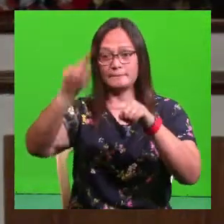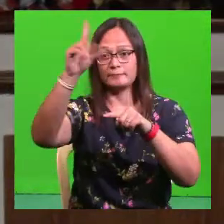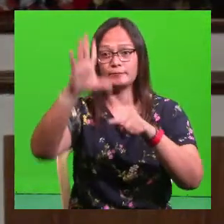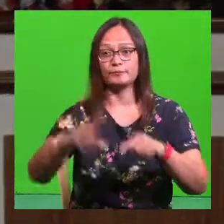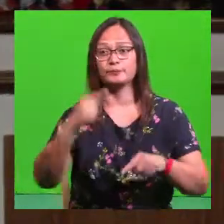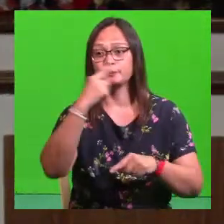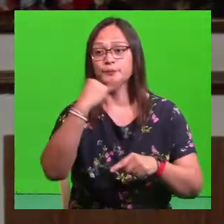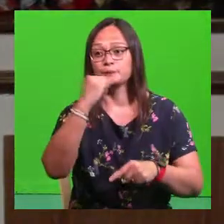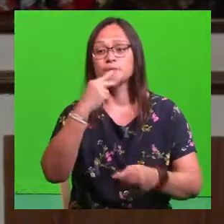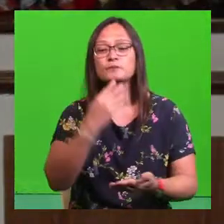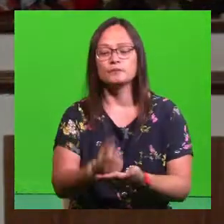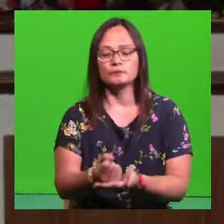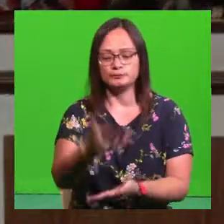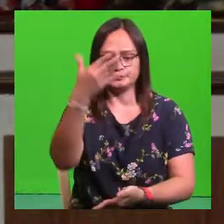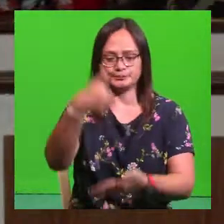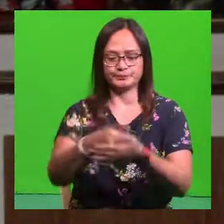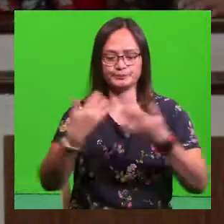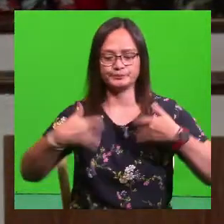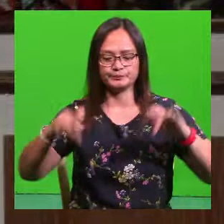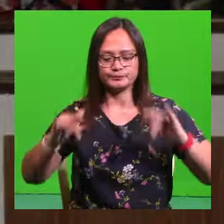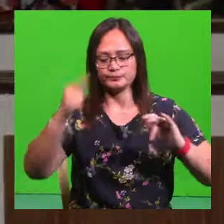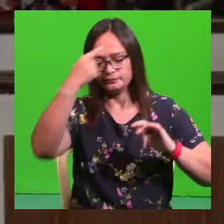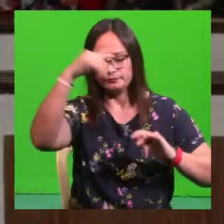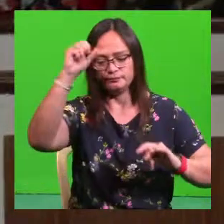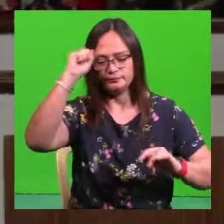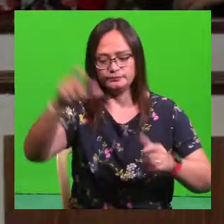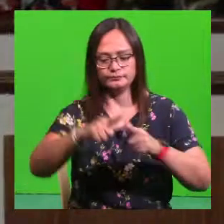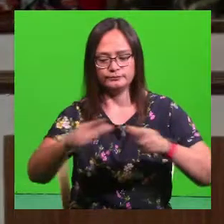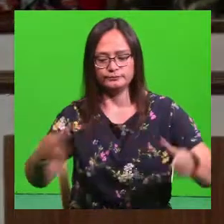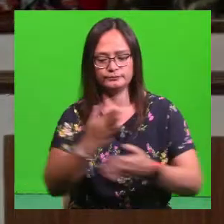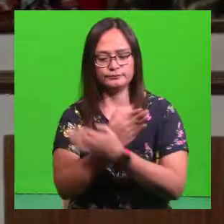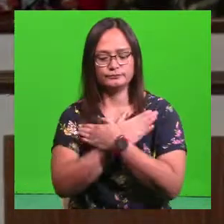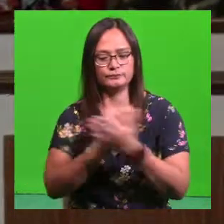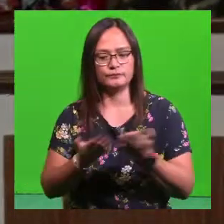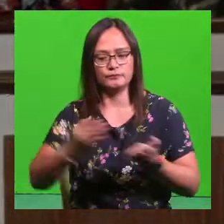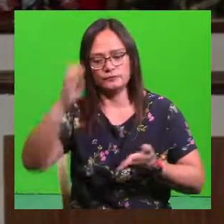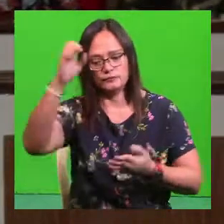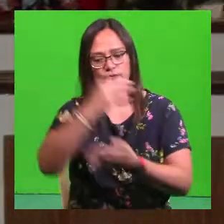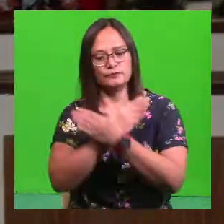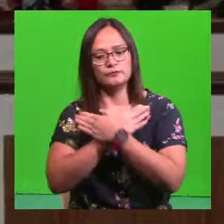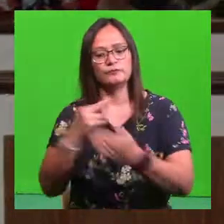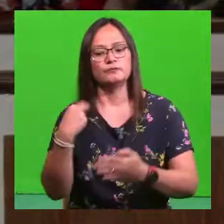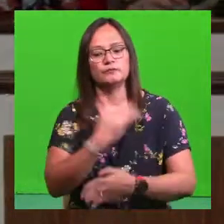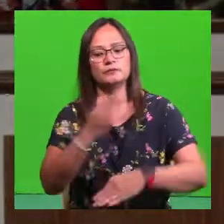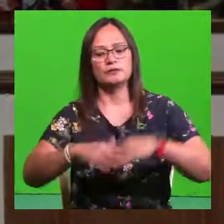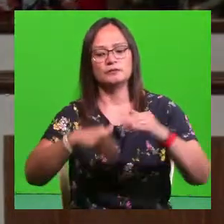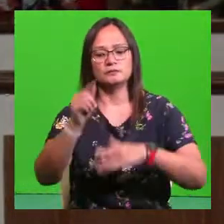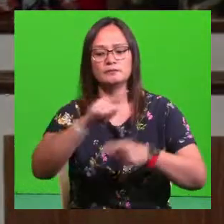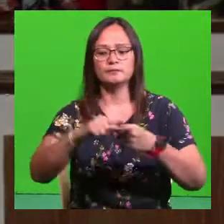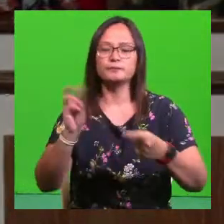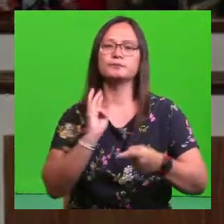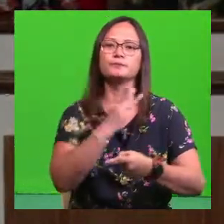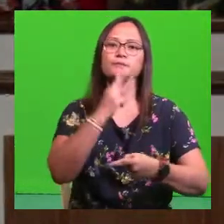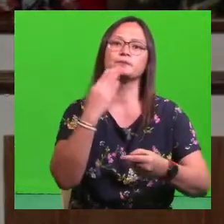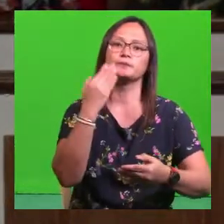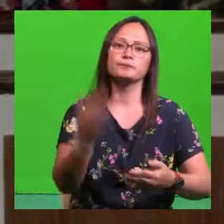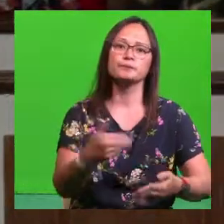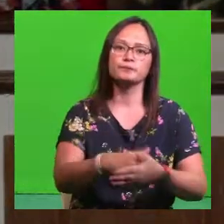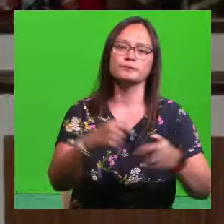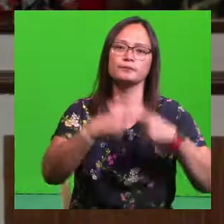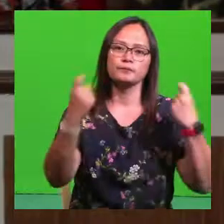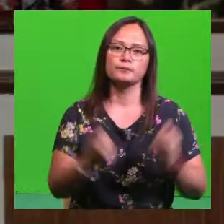love wherewith He loved us, even when we were dead in sins, hath quickened